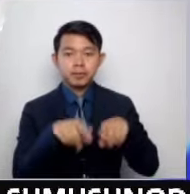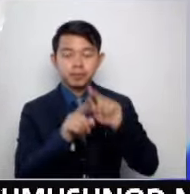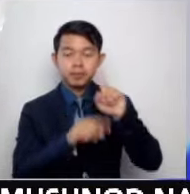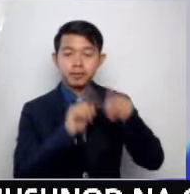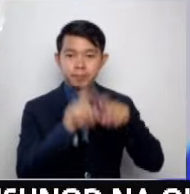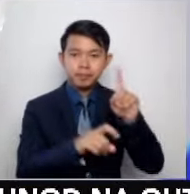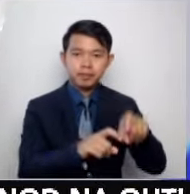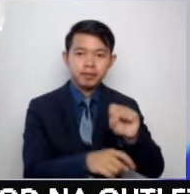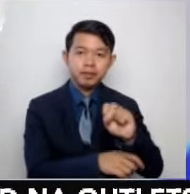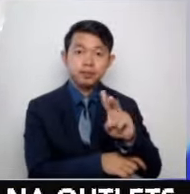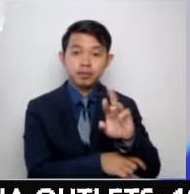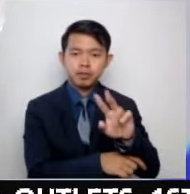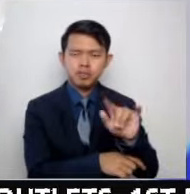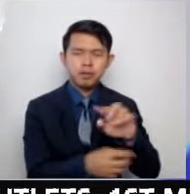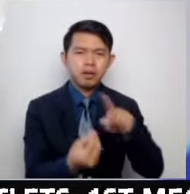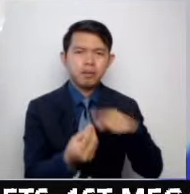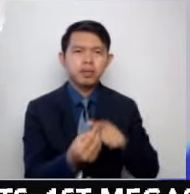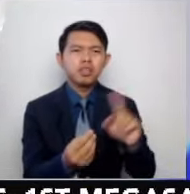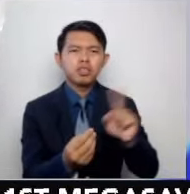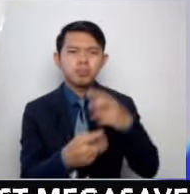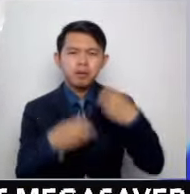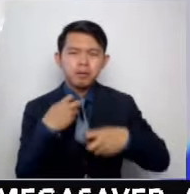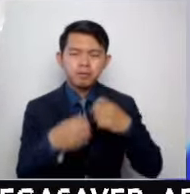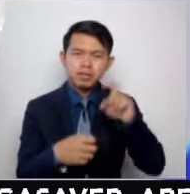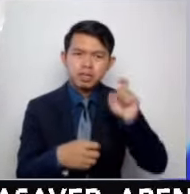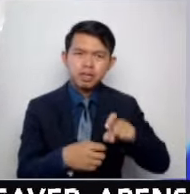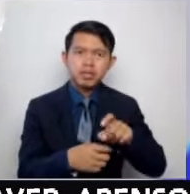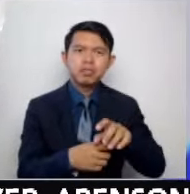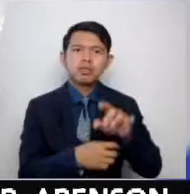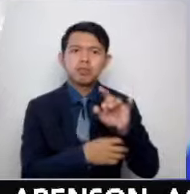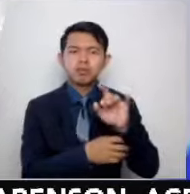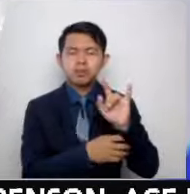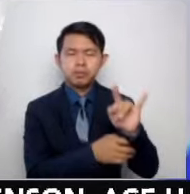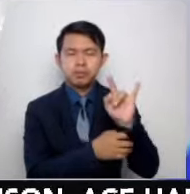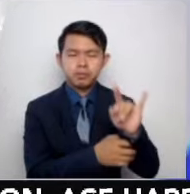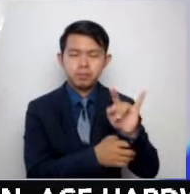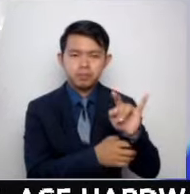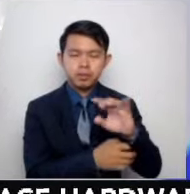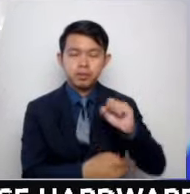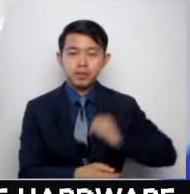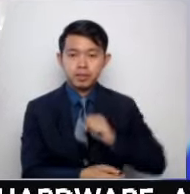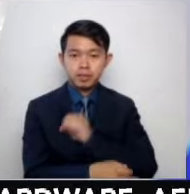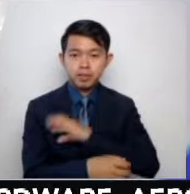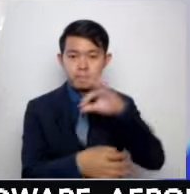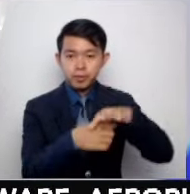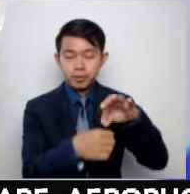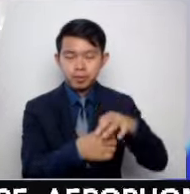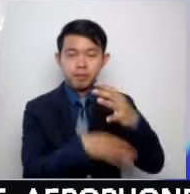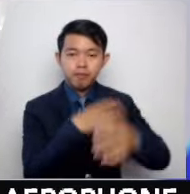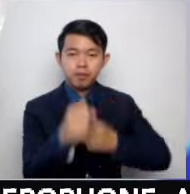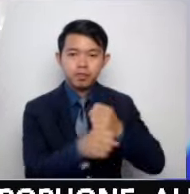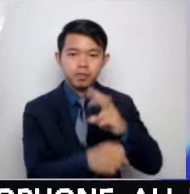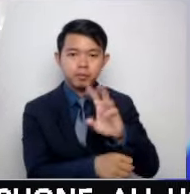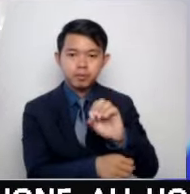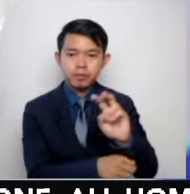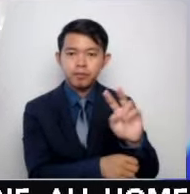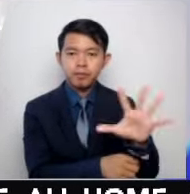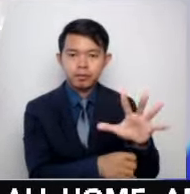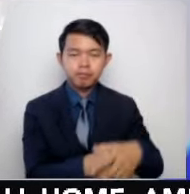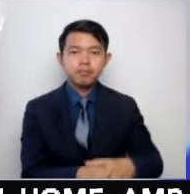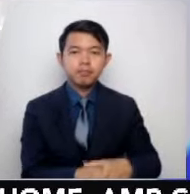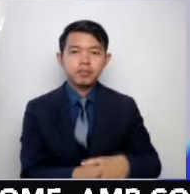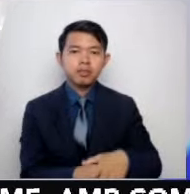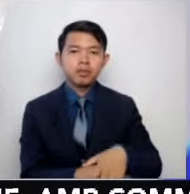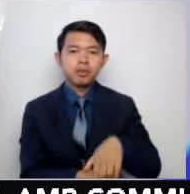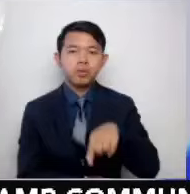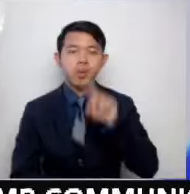mga issue na dapat daw gawing plataforma ng mga tatakbong senador sa eleksyon 2025. Pinayagan ang 1,200